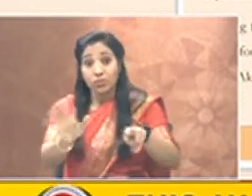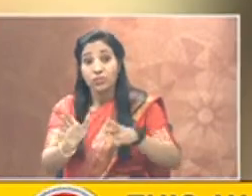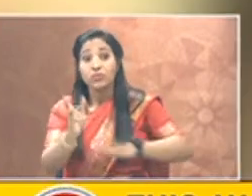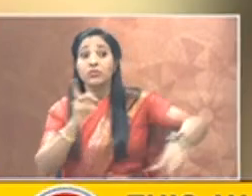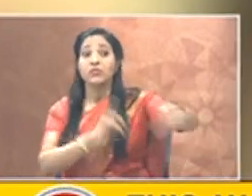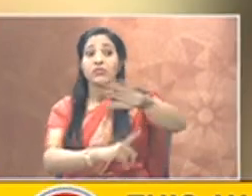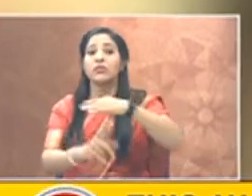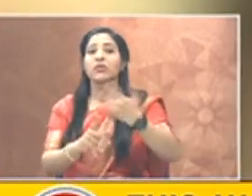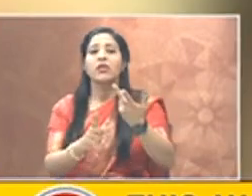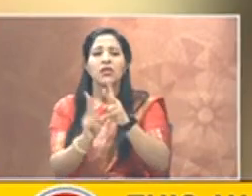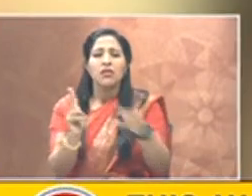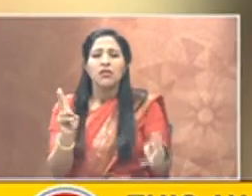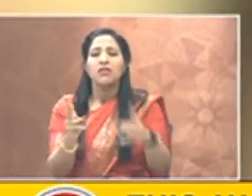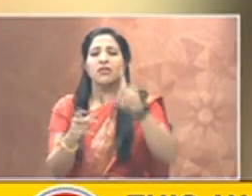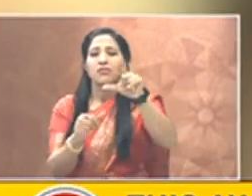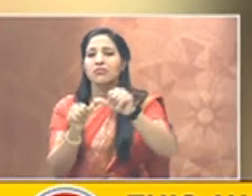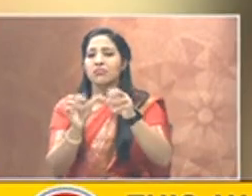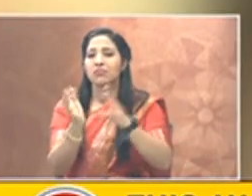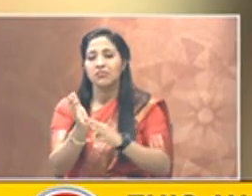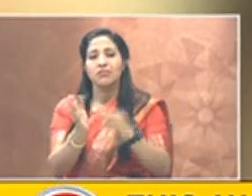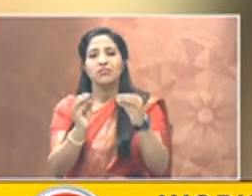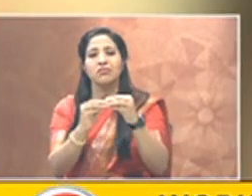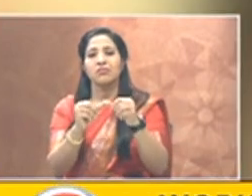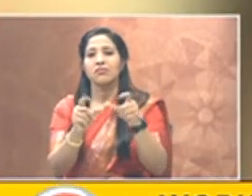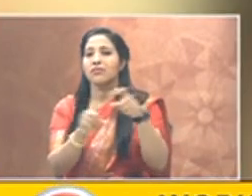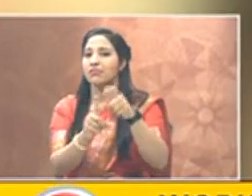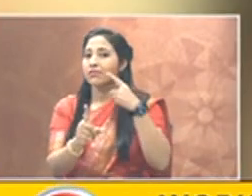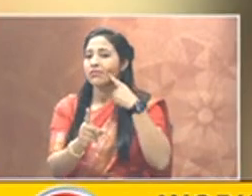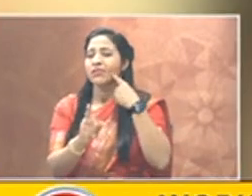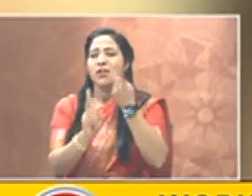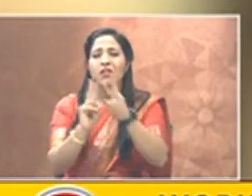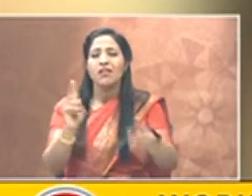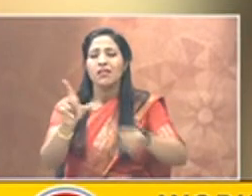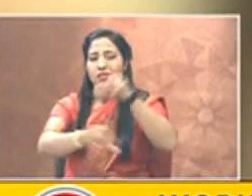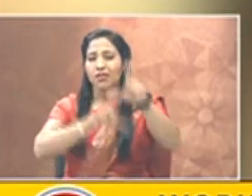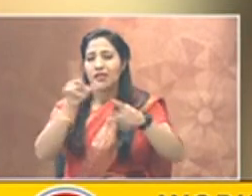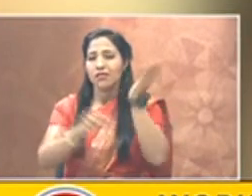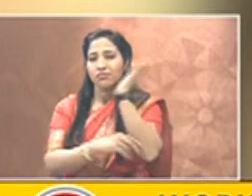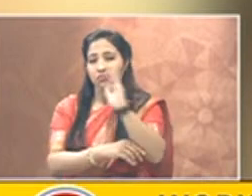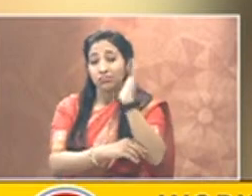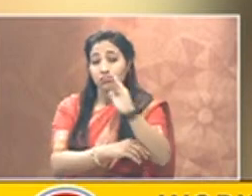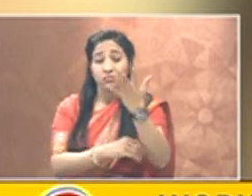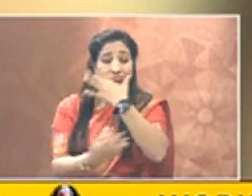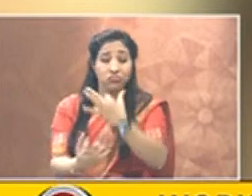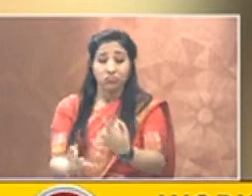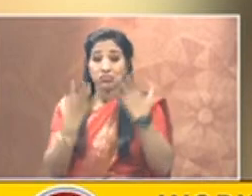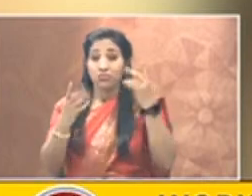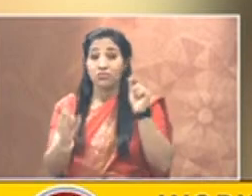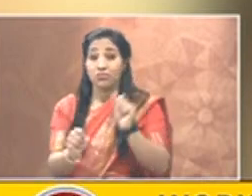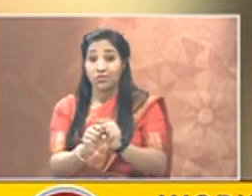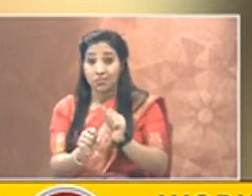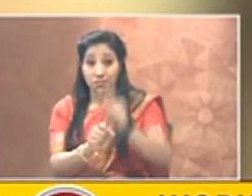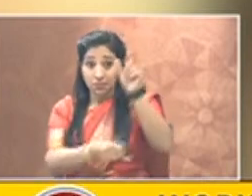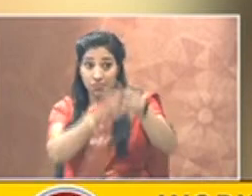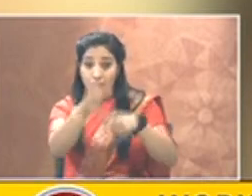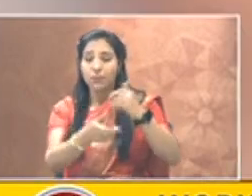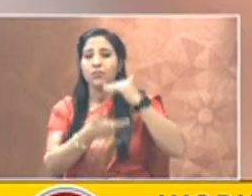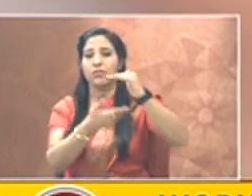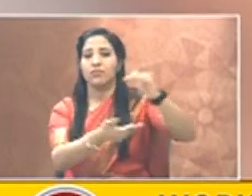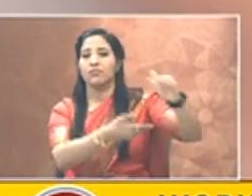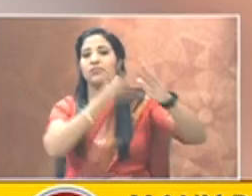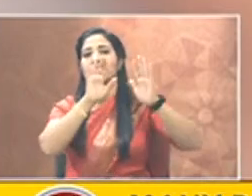मालवी और लंबाड़ी भाषा में बहुत ही शानदार काम करने वालों को भी ये सम्मान दिया गया